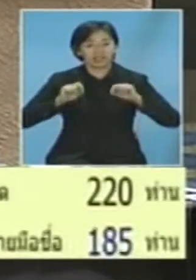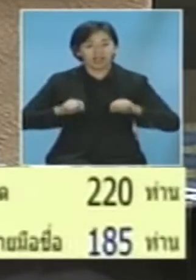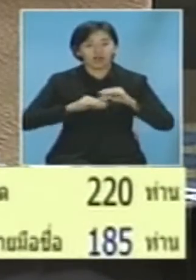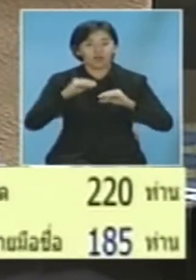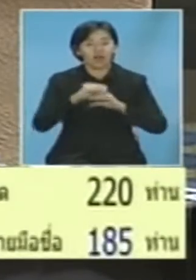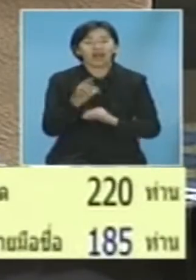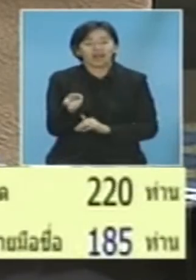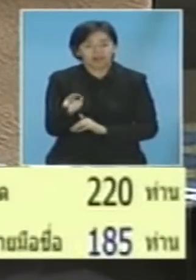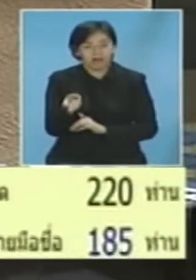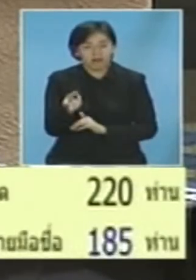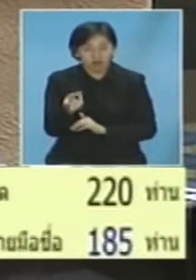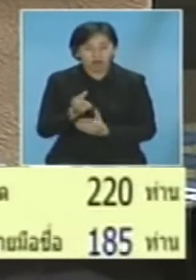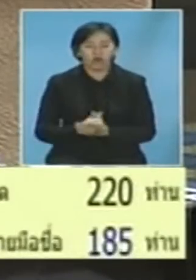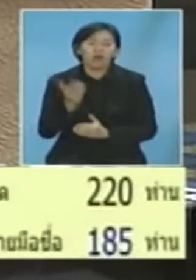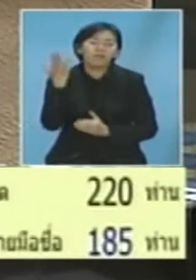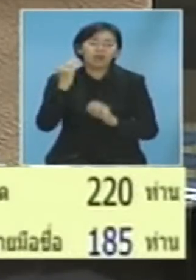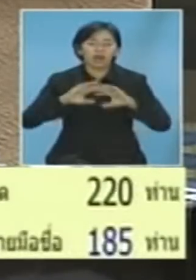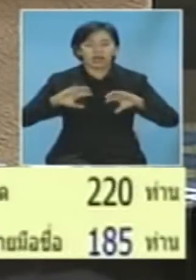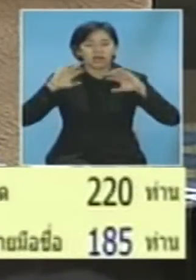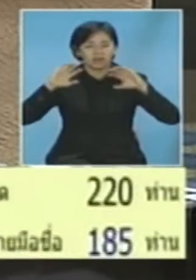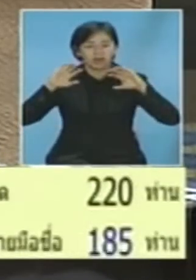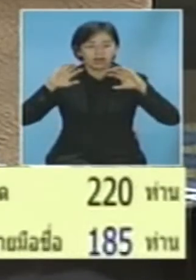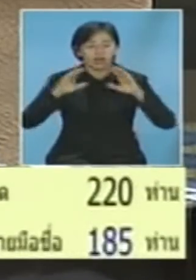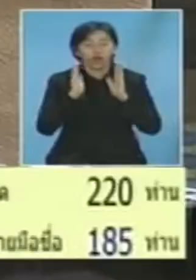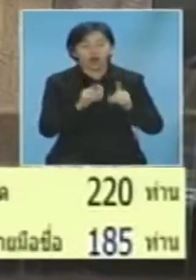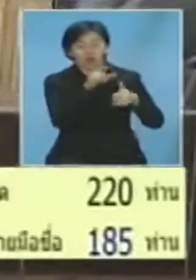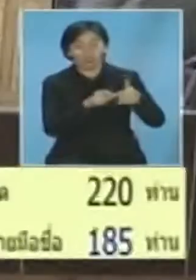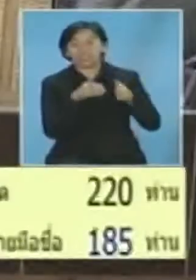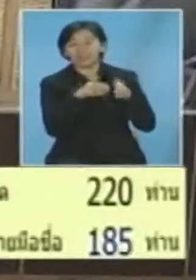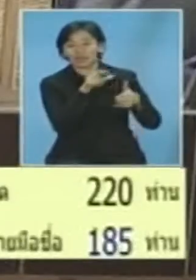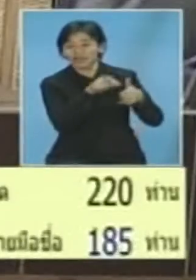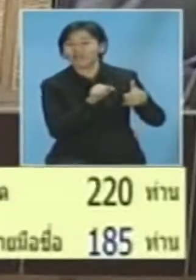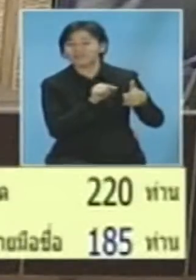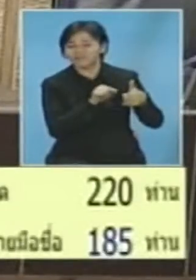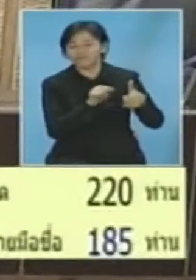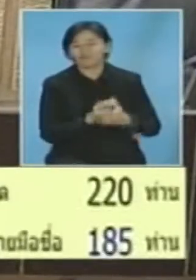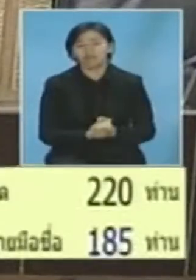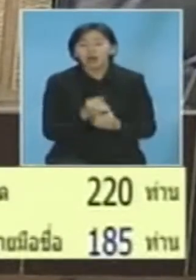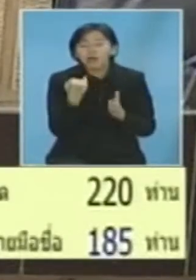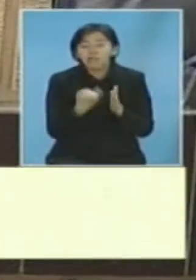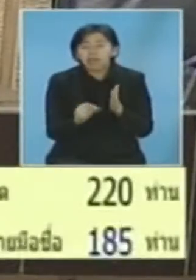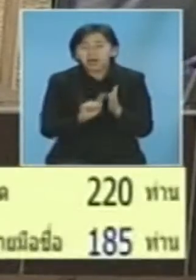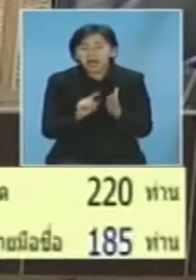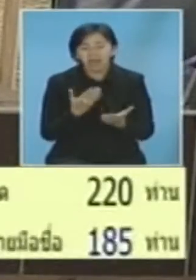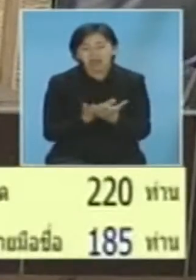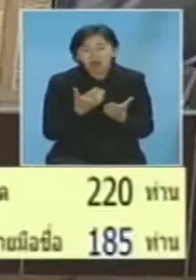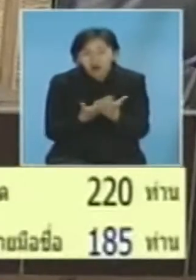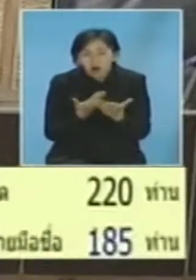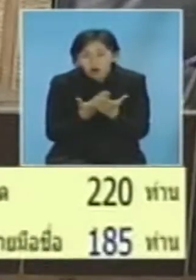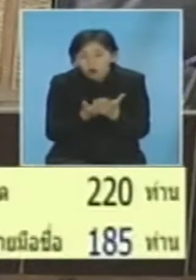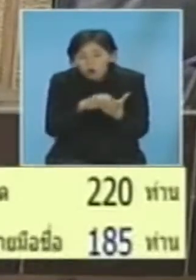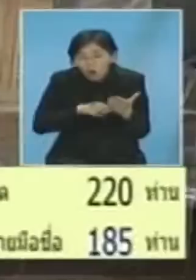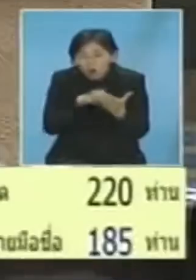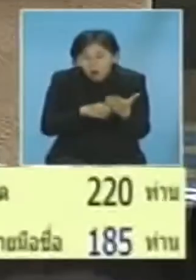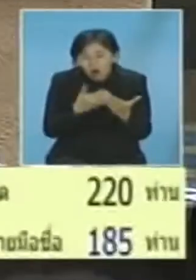ำนำข้าวสมัยรัฐบาลของผู้ถูกกล่าวหาในความผิดฐานลักทรัพย์ยักยอกทรัพย์และฉ้อโ